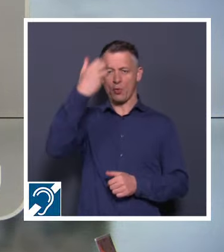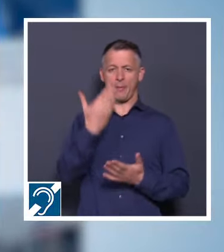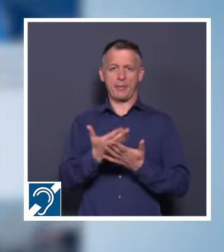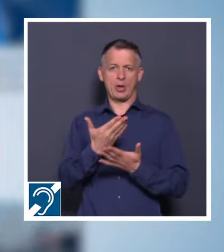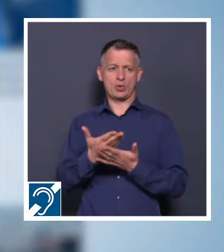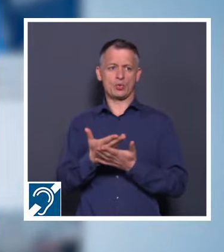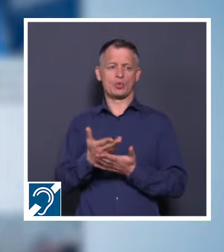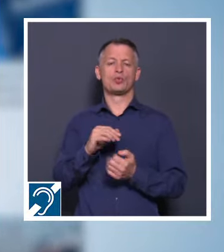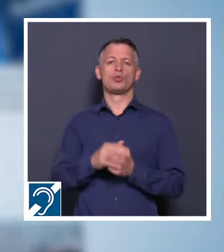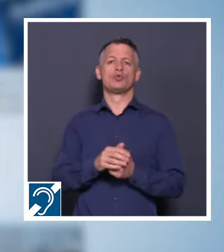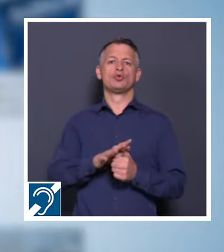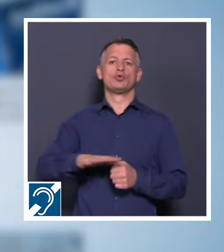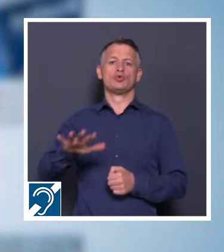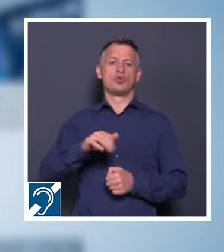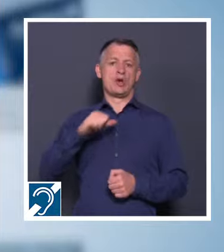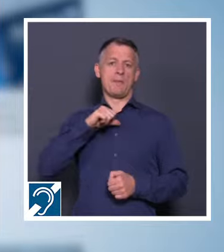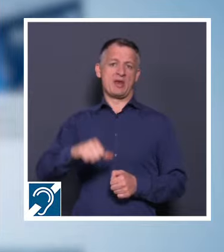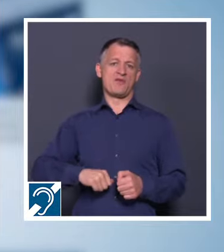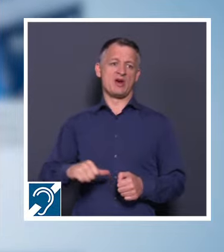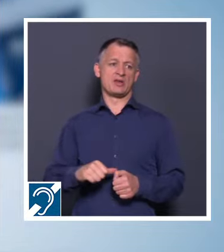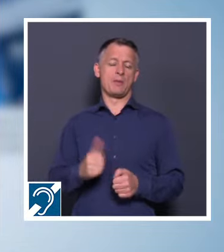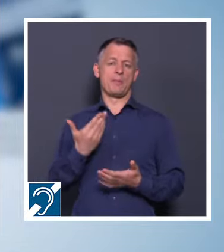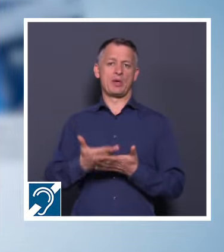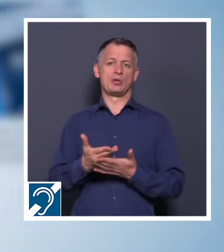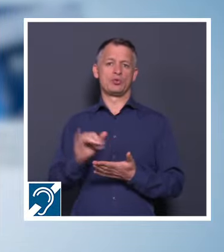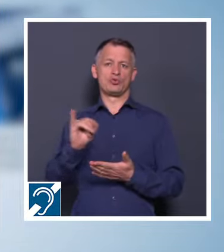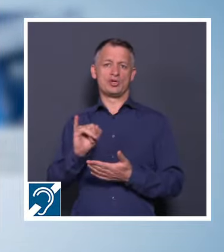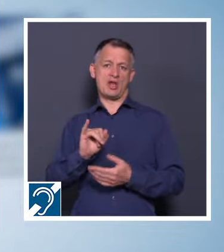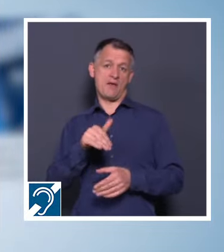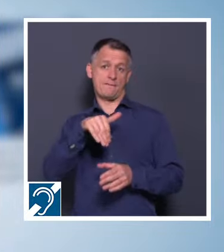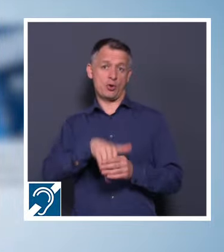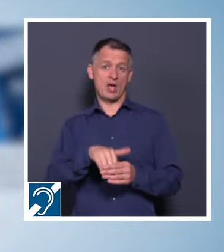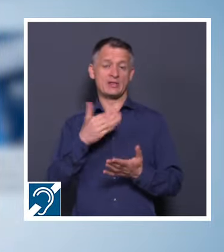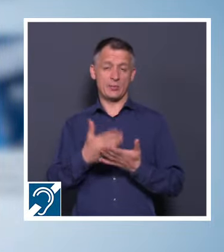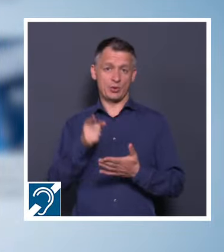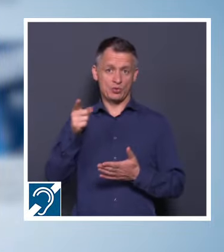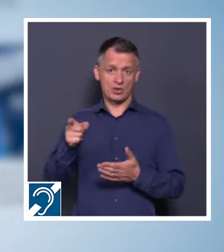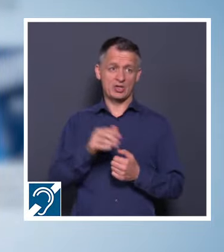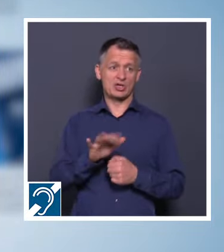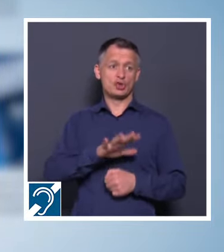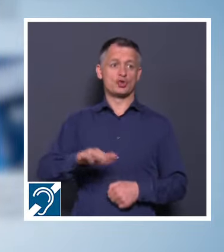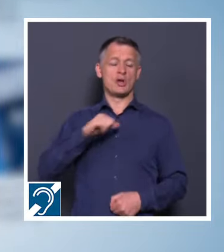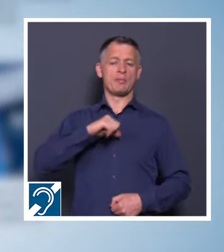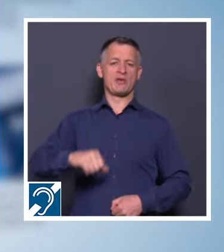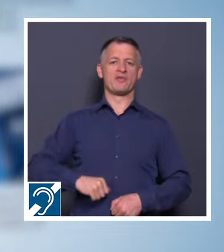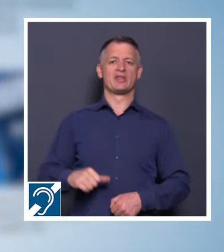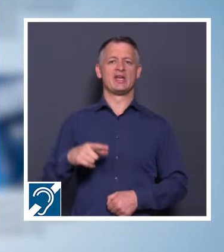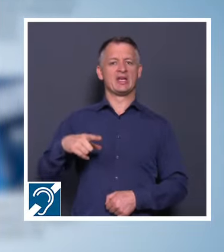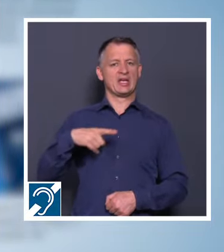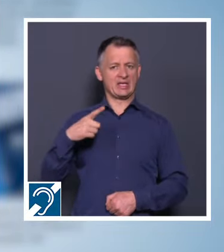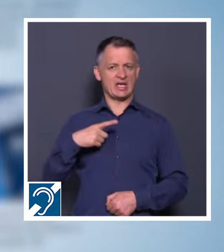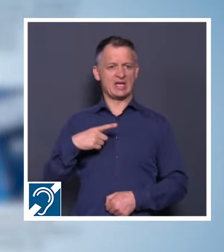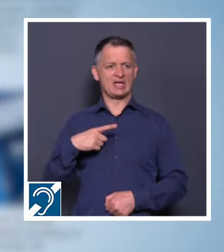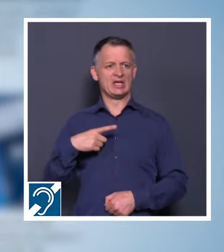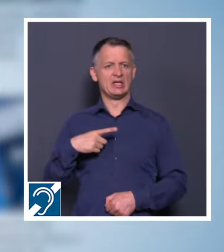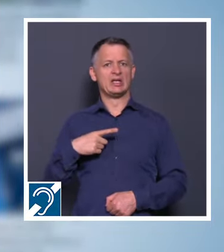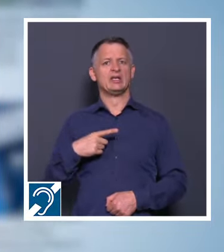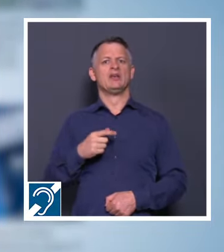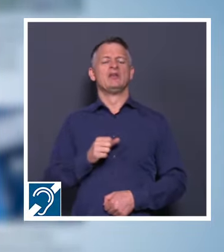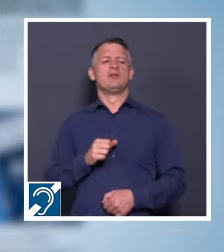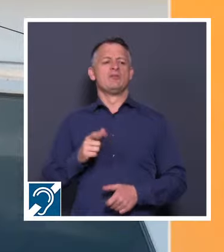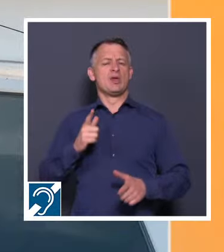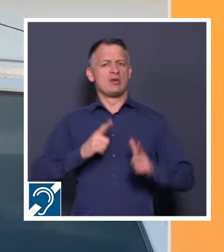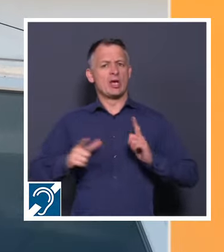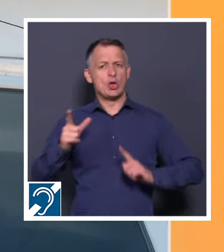privat și mai ales față de votanții lui. Ok, că mediul privat este chinuit, este agresat,